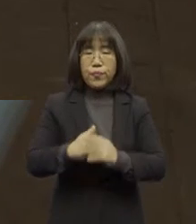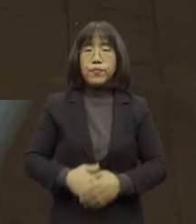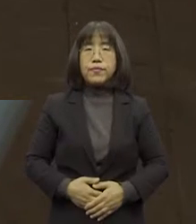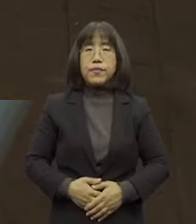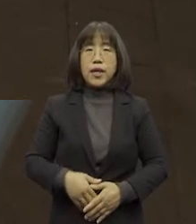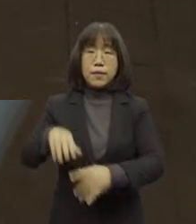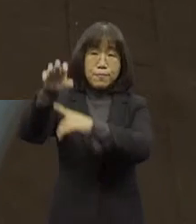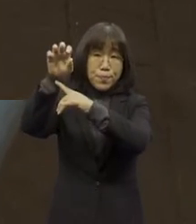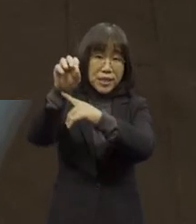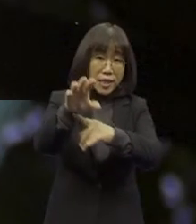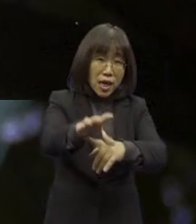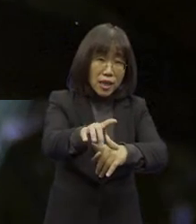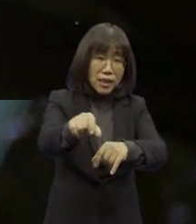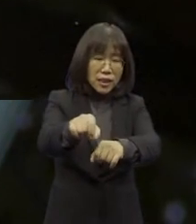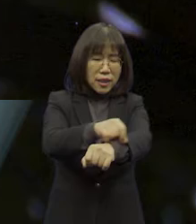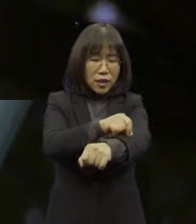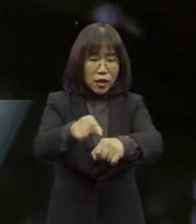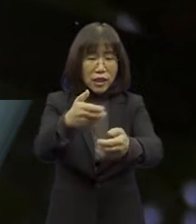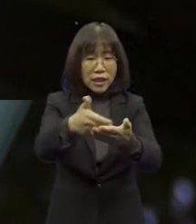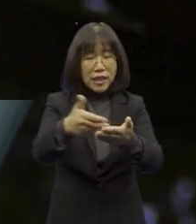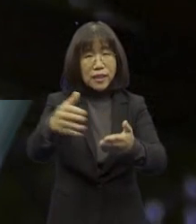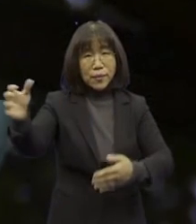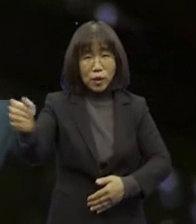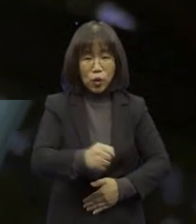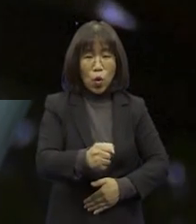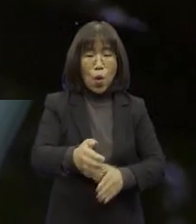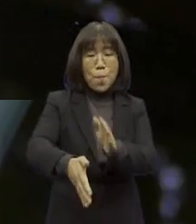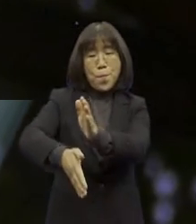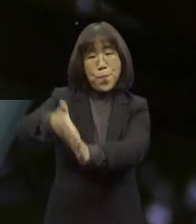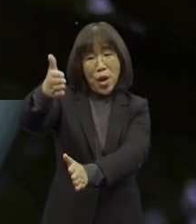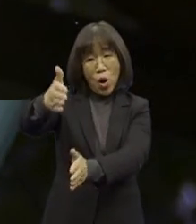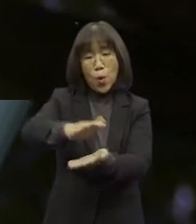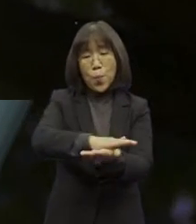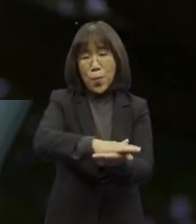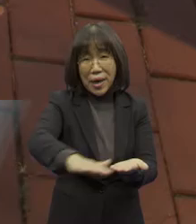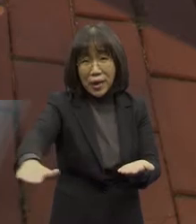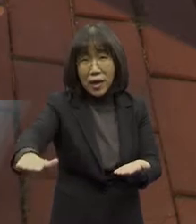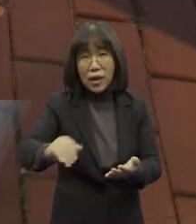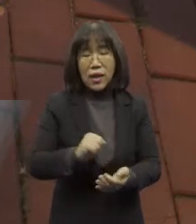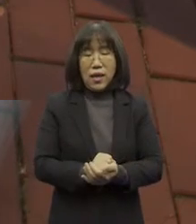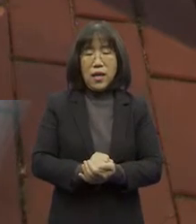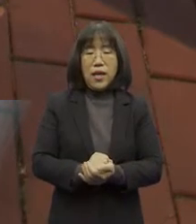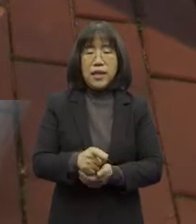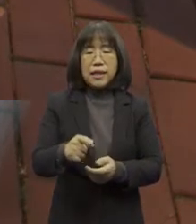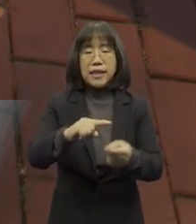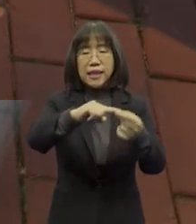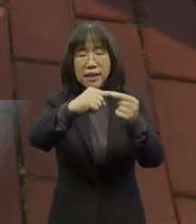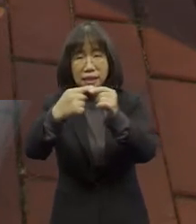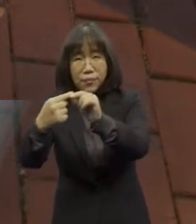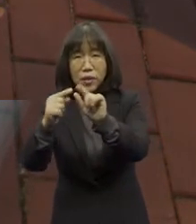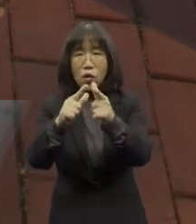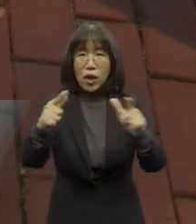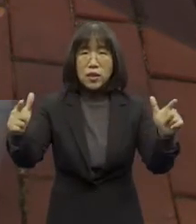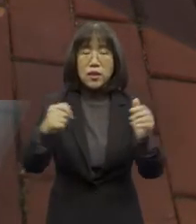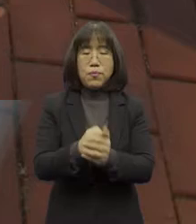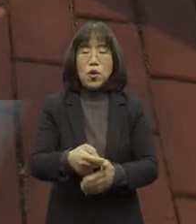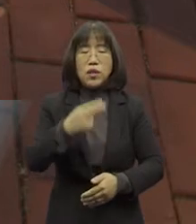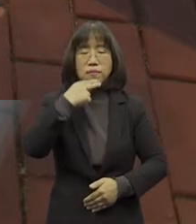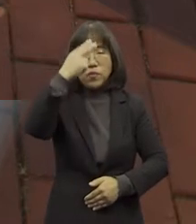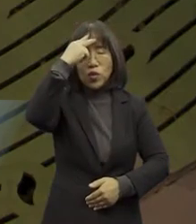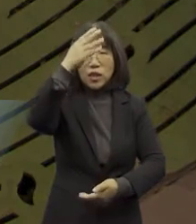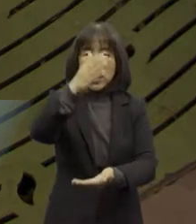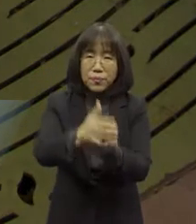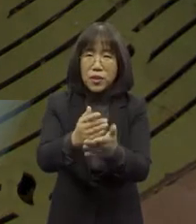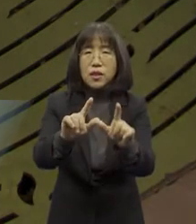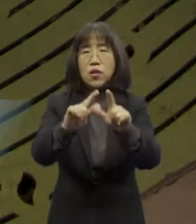설치했습니다. 조명은 특수 필름을 활용해 벽이나 바닥에 공원 이름과 함께 비틀비틀, 공원 내